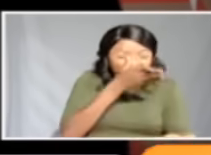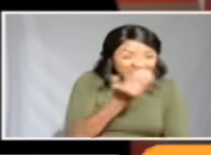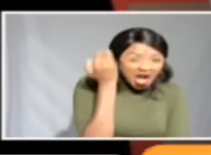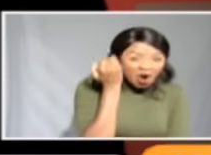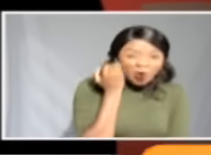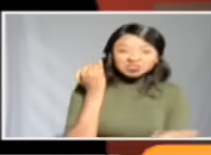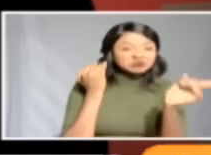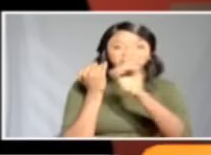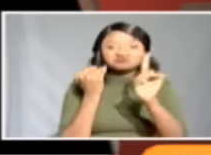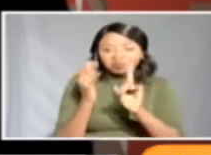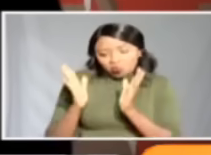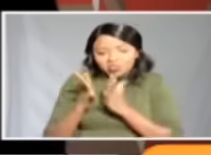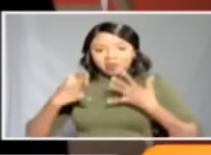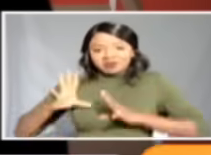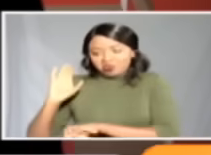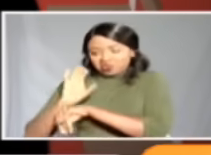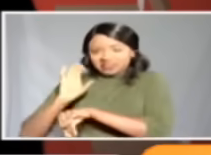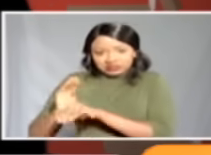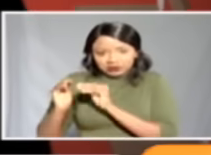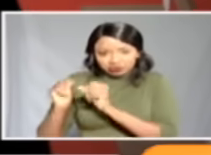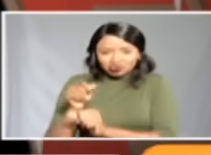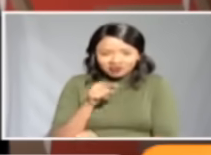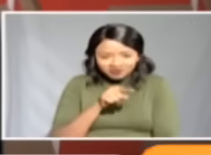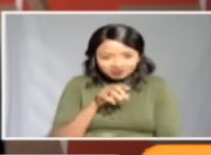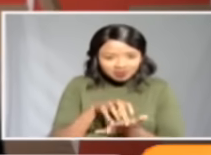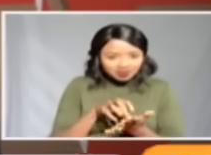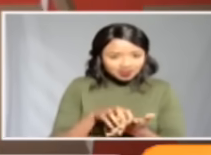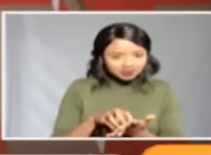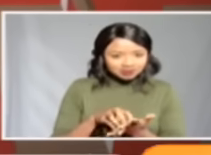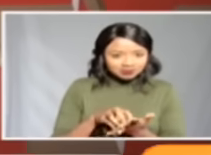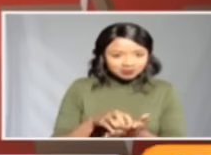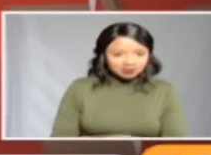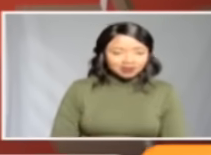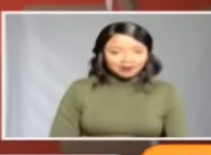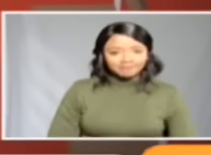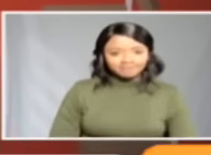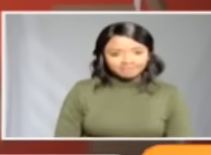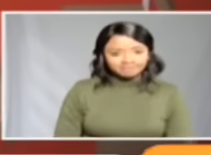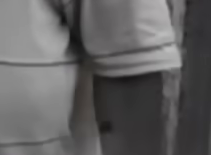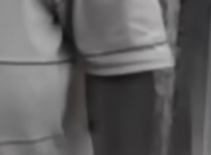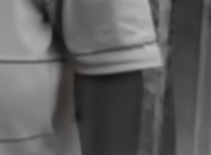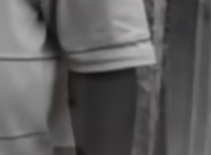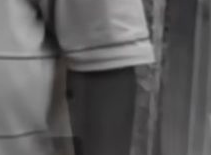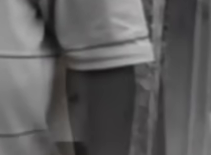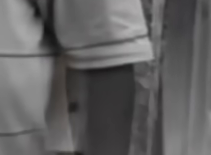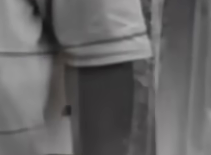watu wa kanisa wahusika. Purity Mwambia, Citizen TV.